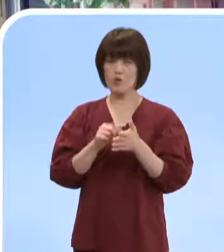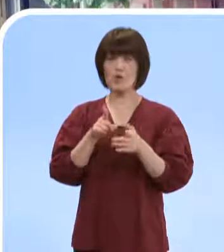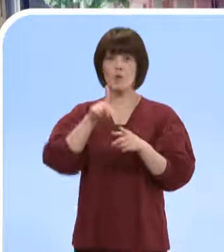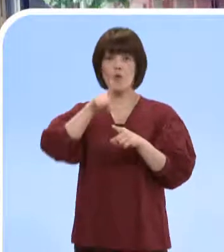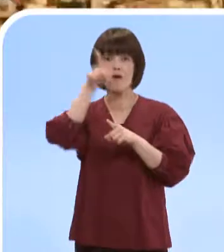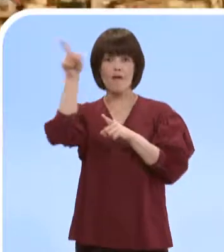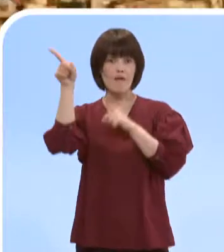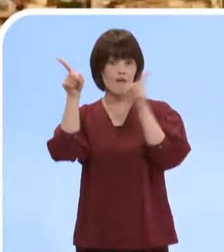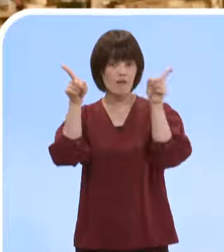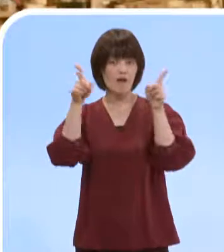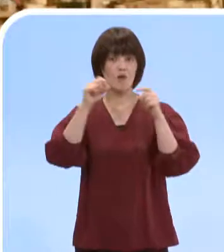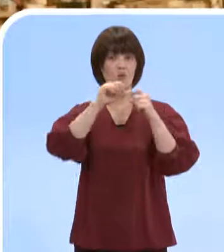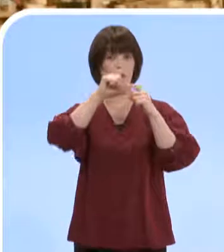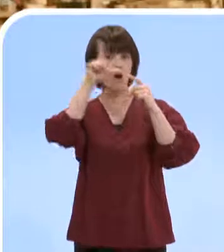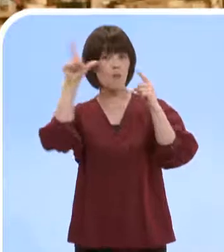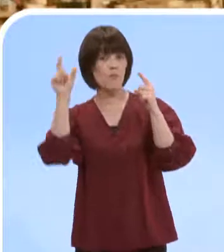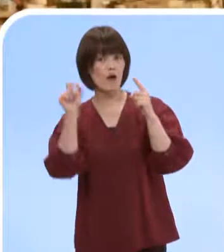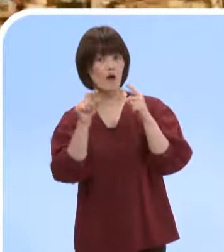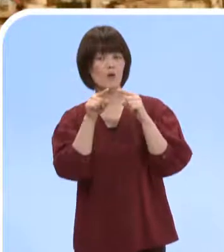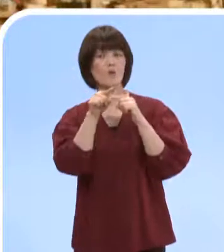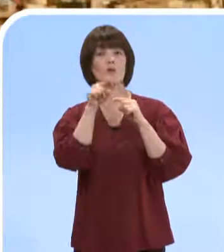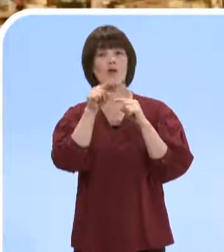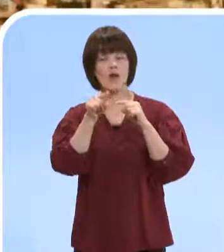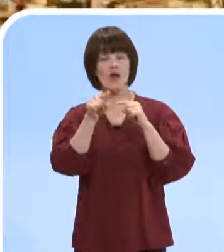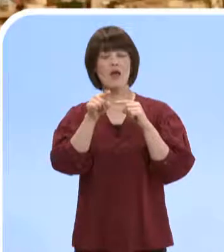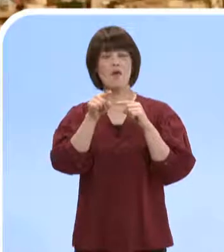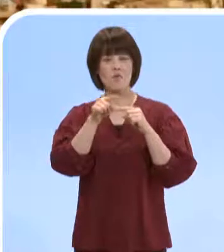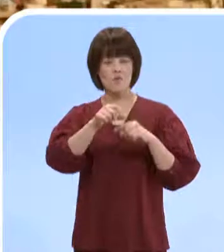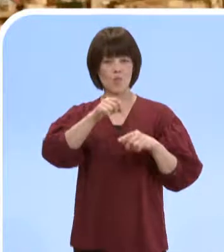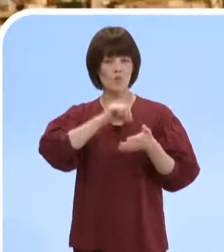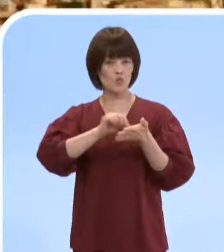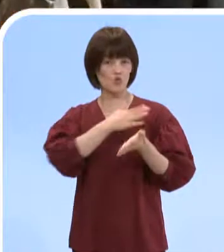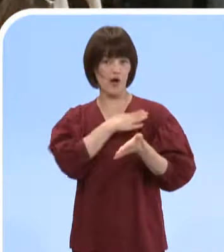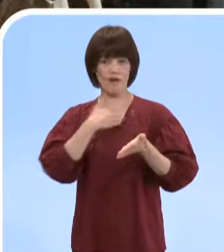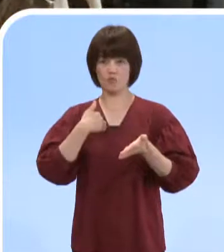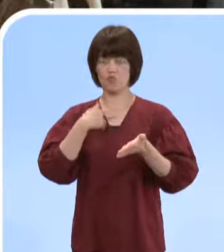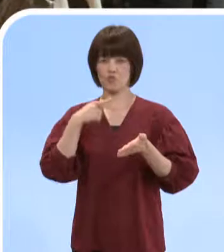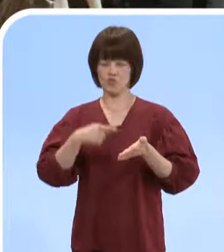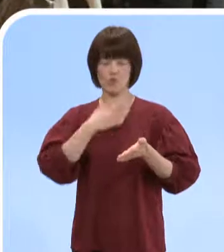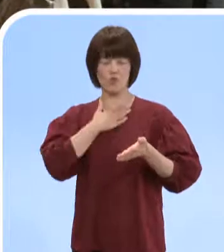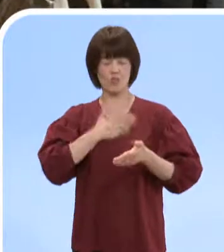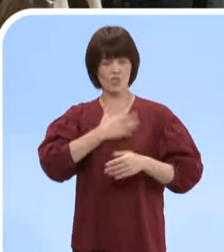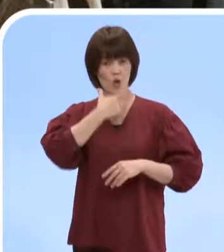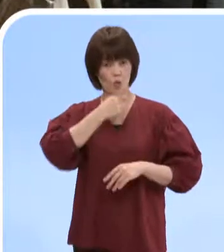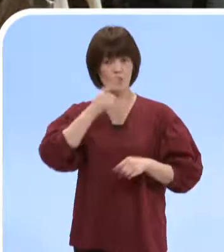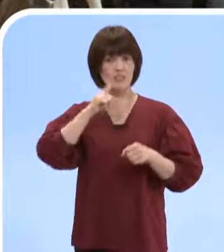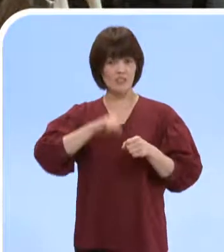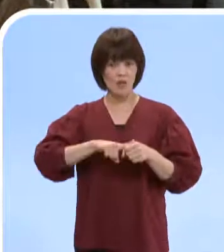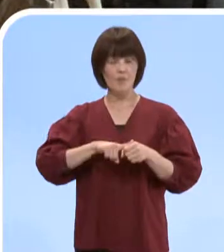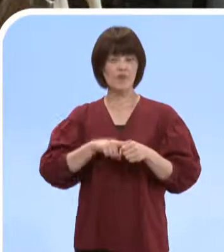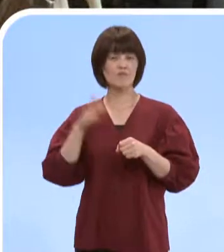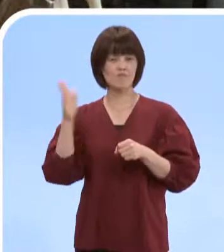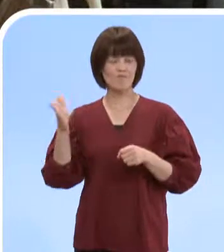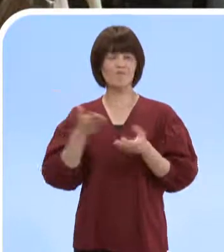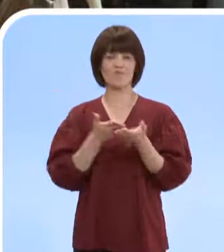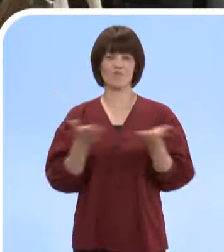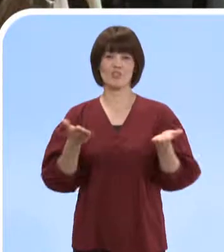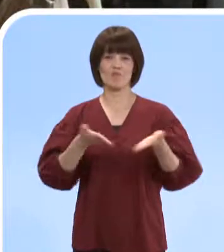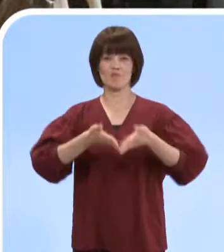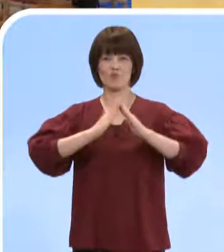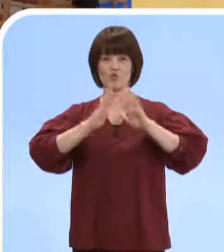葉っぱとかそういう多様なねメリットあるものを都市部の方に知ってもらうということで販売する八百材料というのを作り